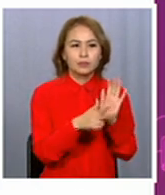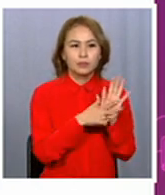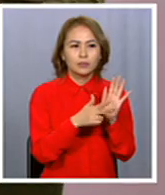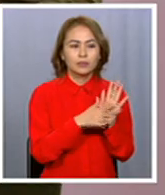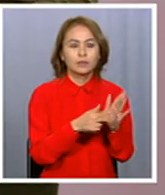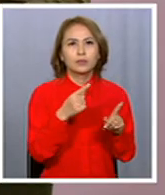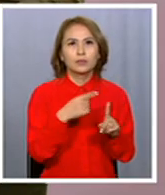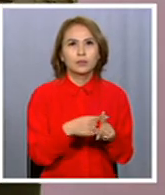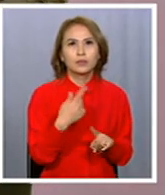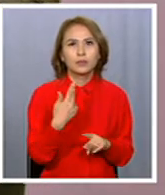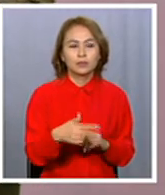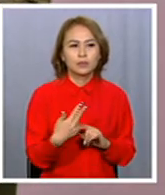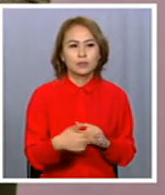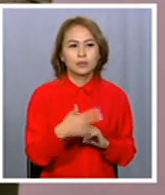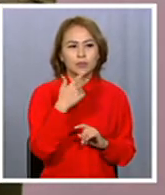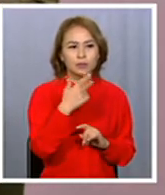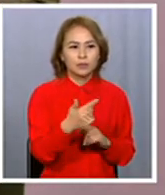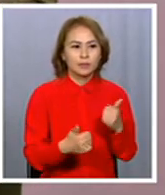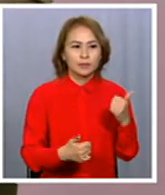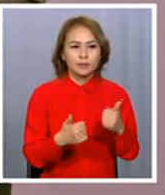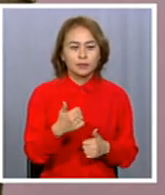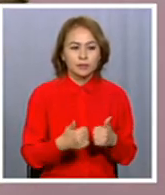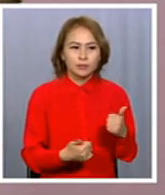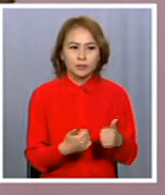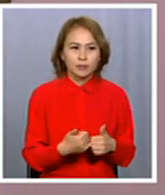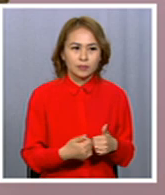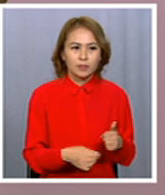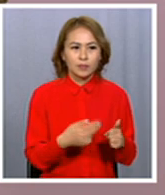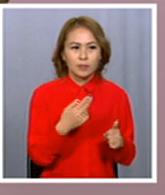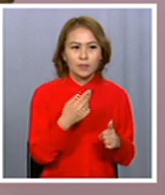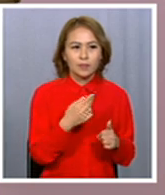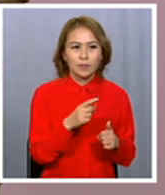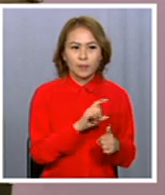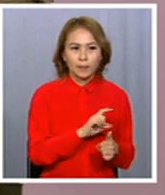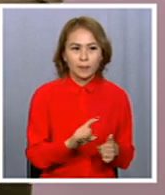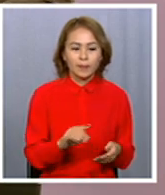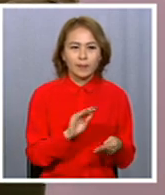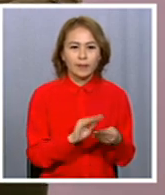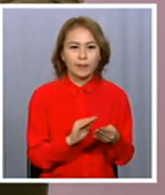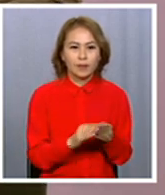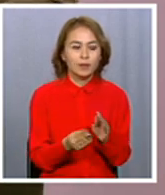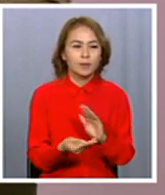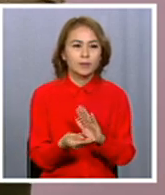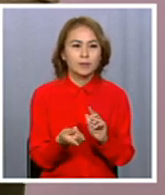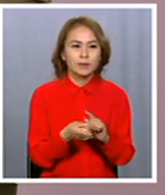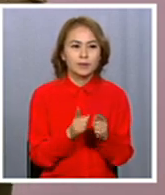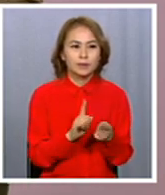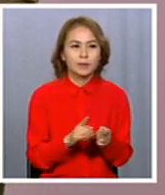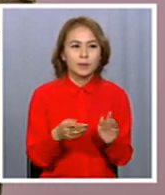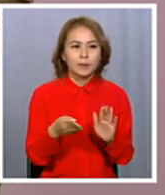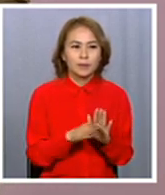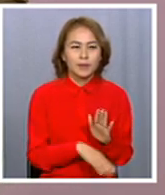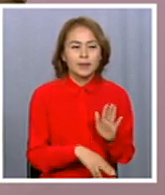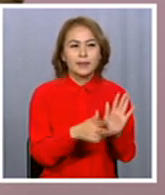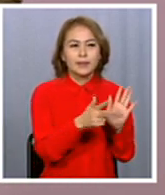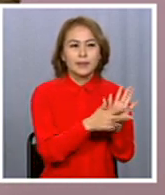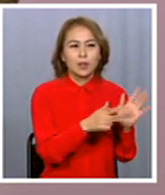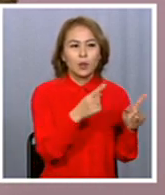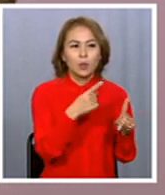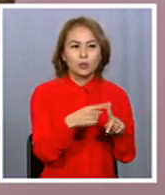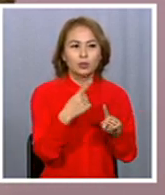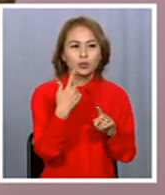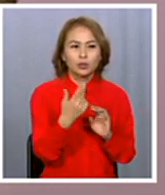30-дан 3-тің қосындысын есептеп аламыз. Бөлімін өзгерсіз жазамыз. 8 пен 3-тің қосындысын